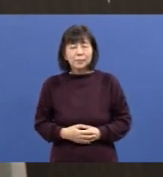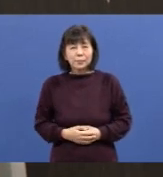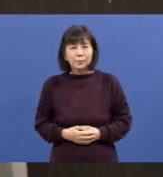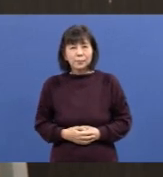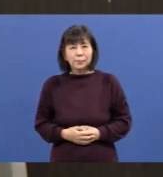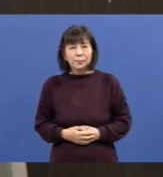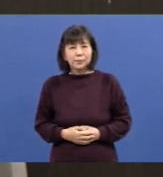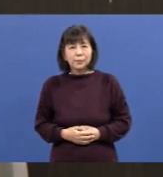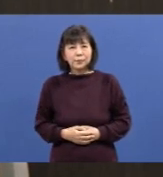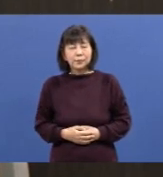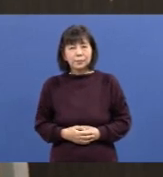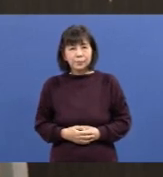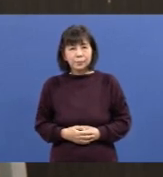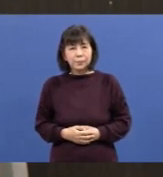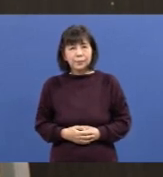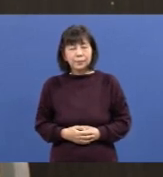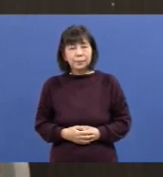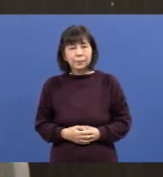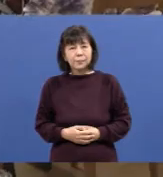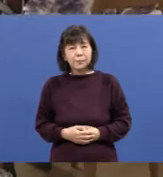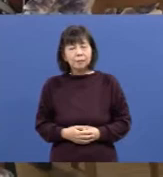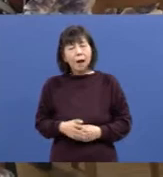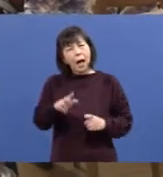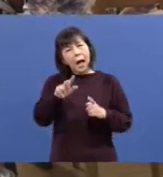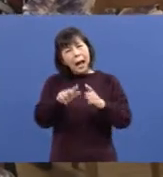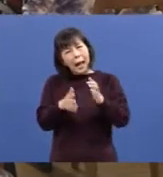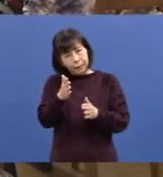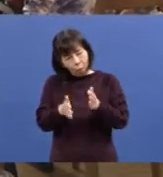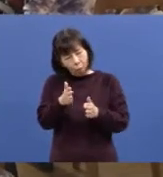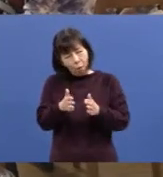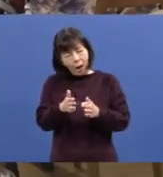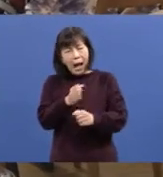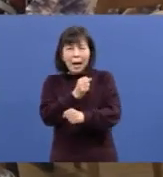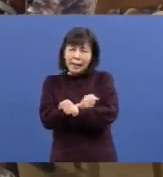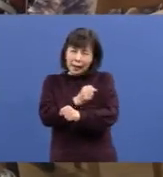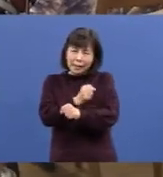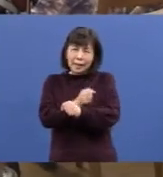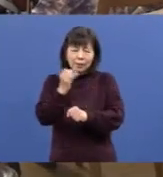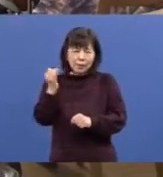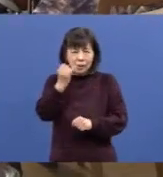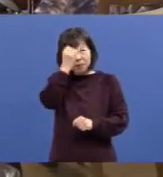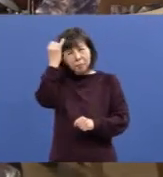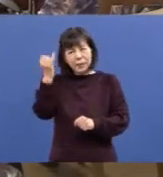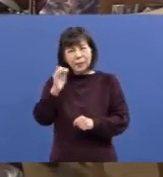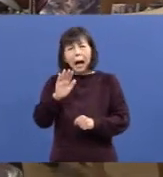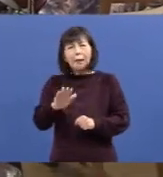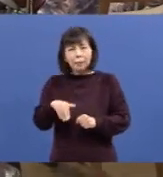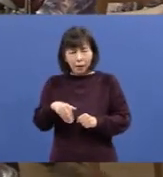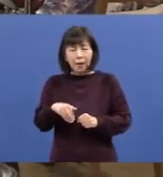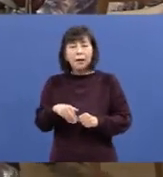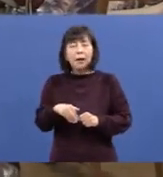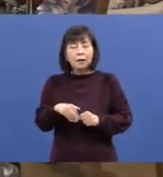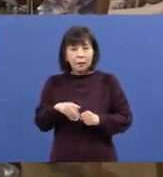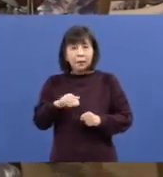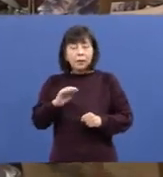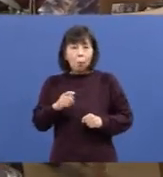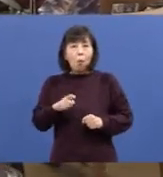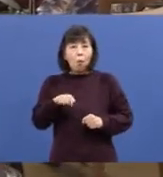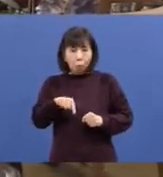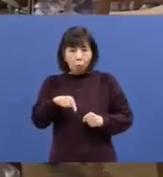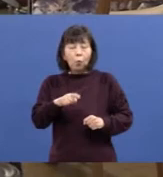。あと、まあ、介護というとすごい大変なイメージがあると思うんですけれども、まあ、うち